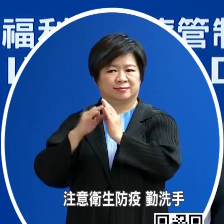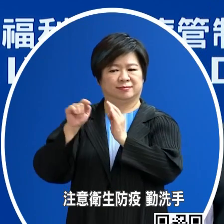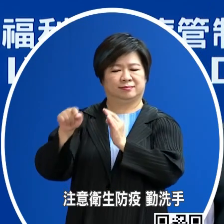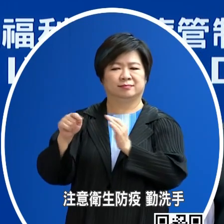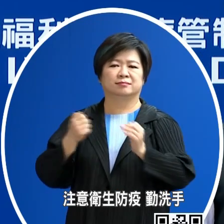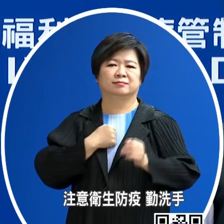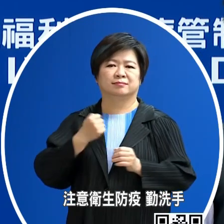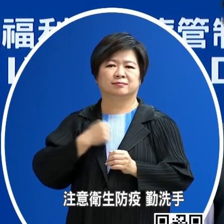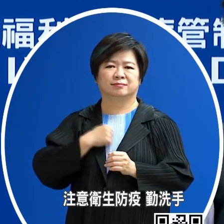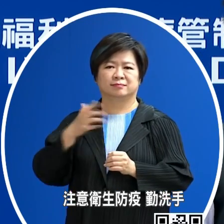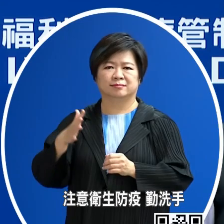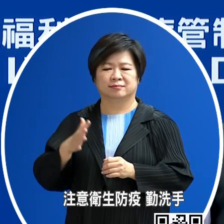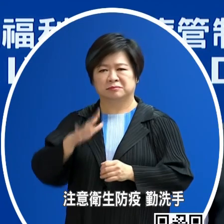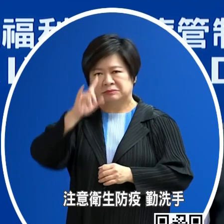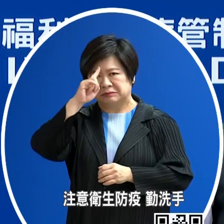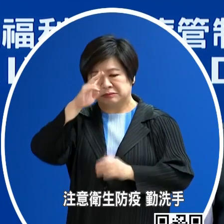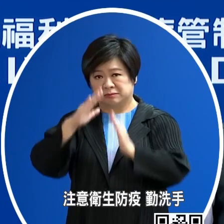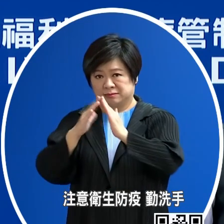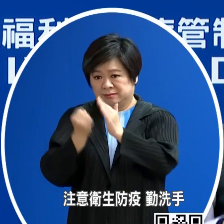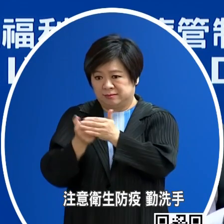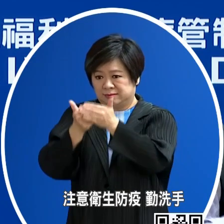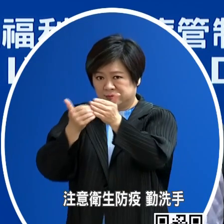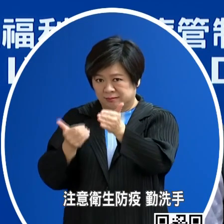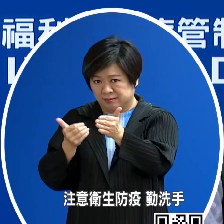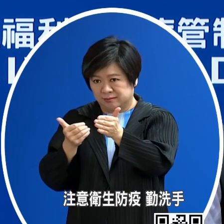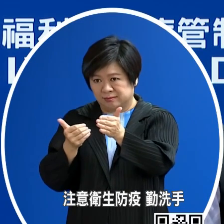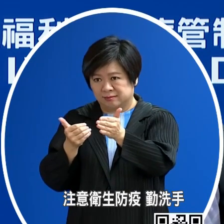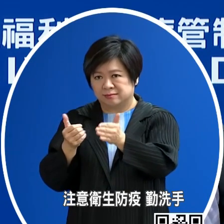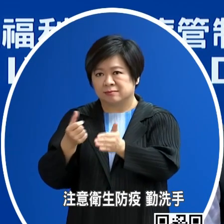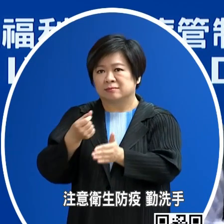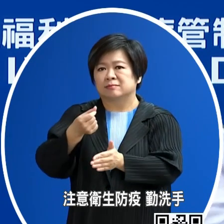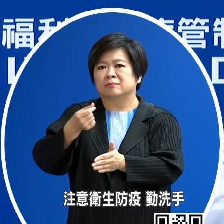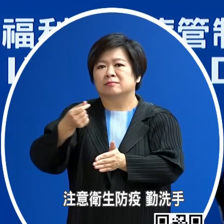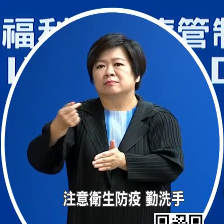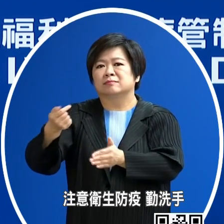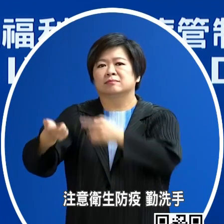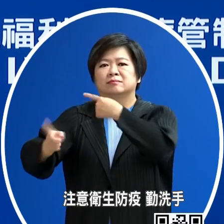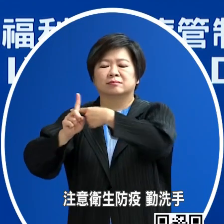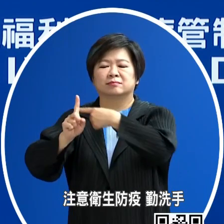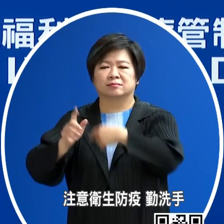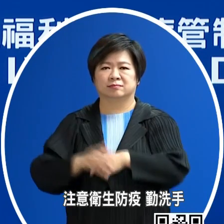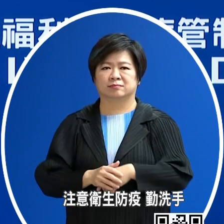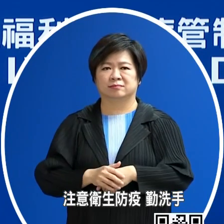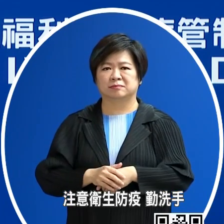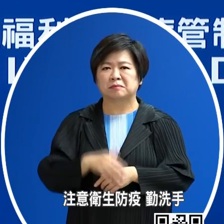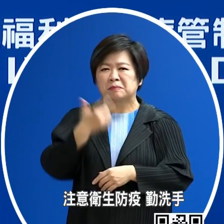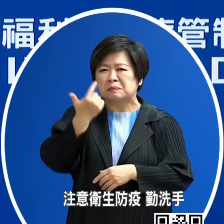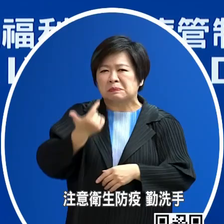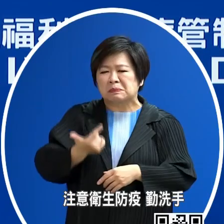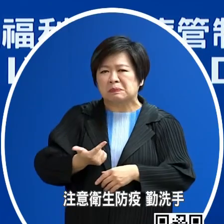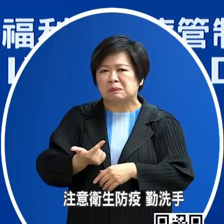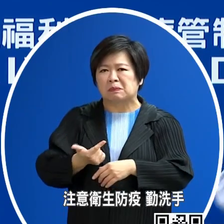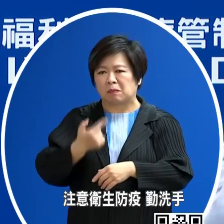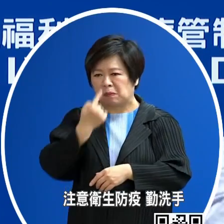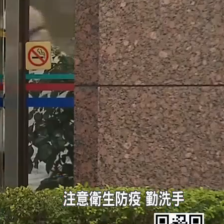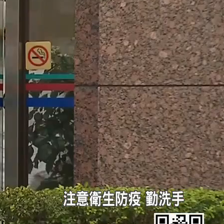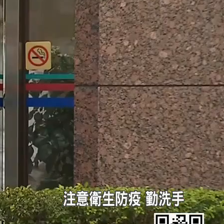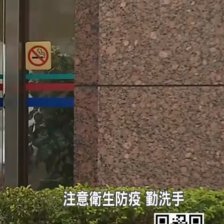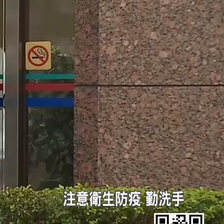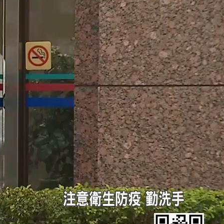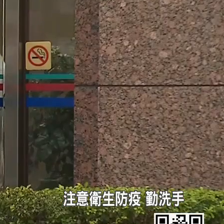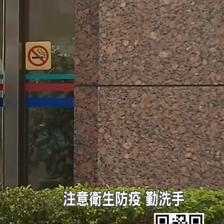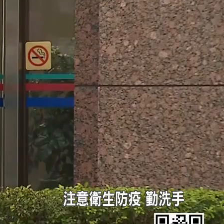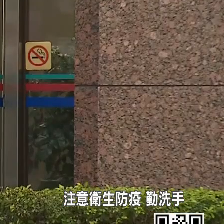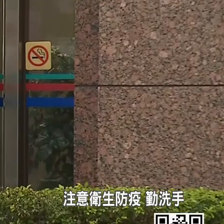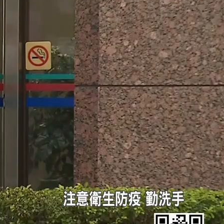了解。事实上在居隔之后，他发病的日期跟可被验出来的时候都各有不同。